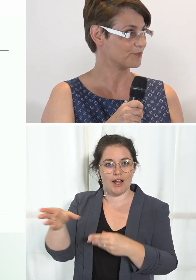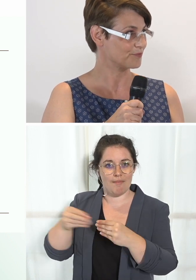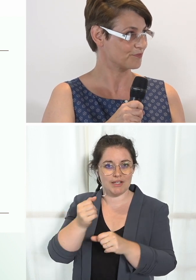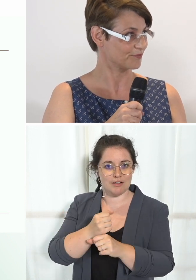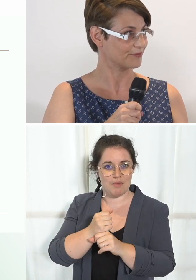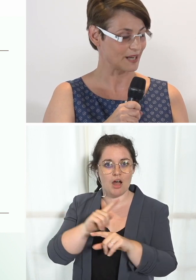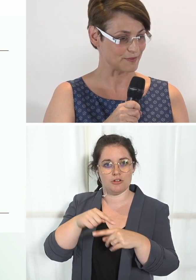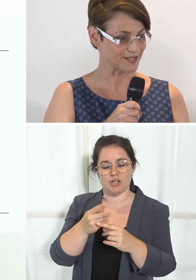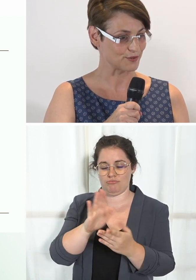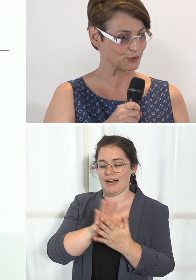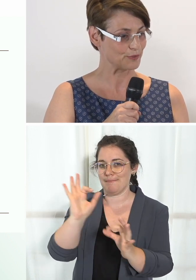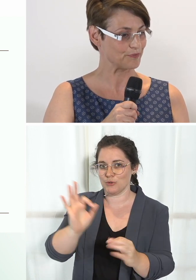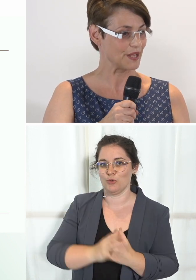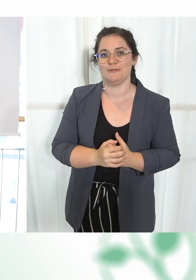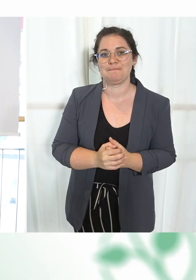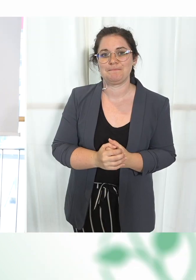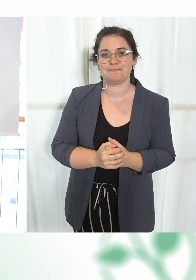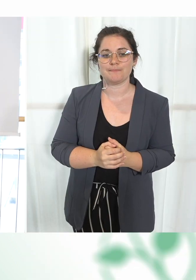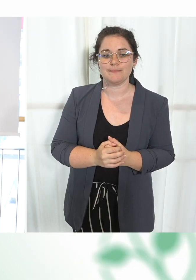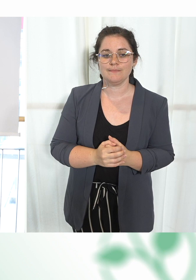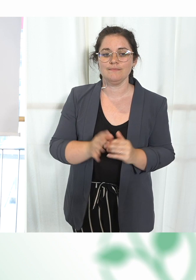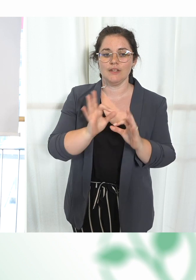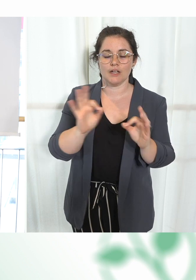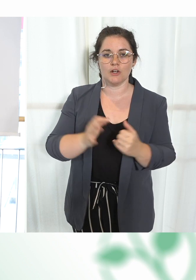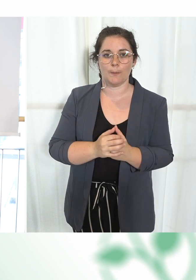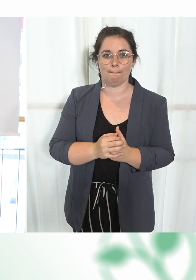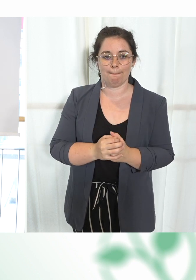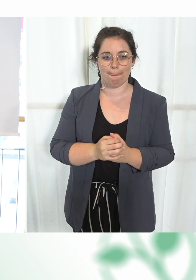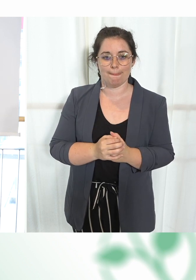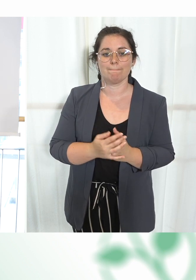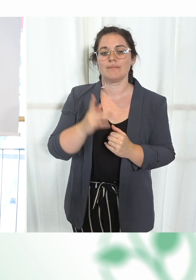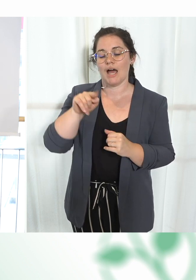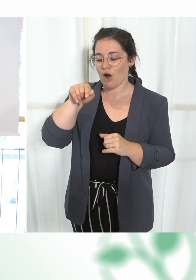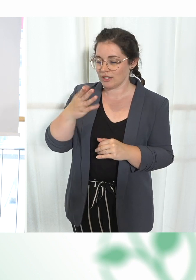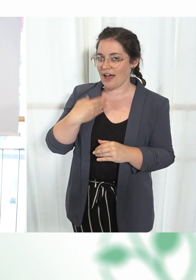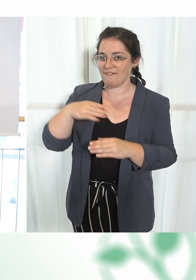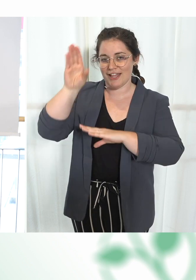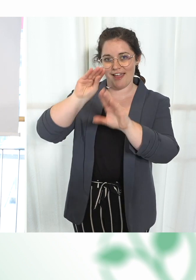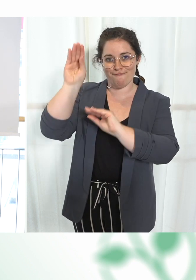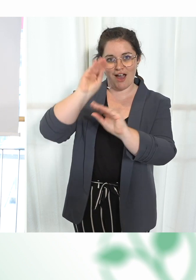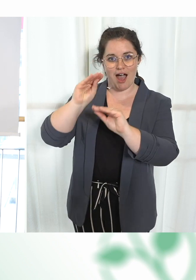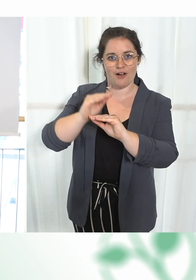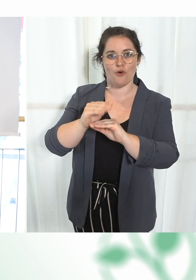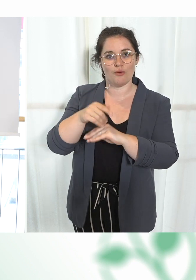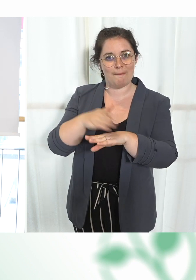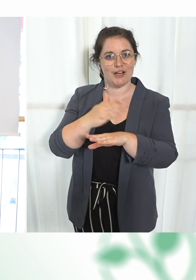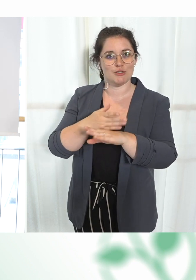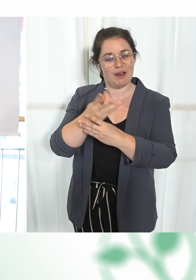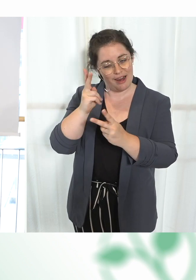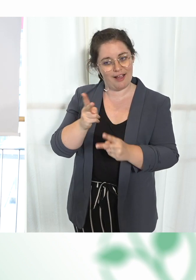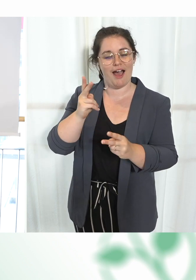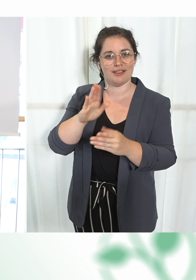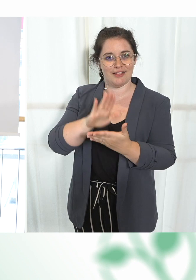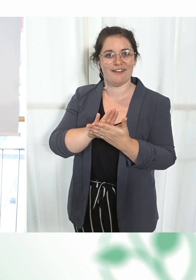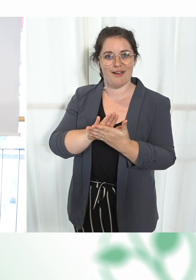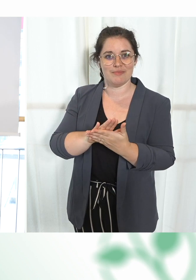dann klappt das ganz gut. Genau. Also auch hier wieder aus der Erfahrung das Beispiel, dass es funktionieren kann. Man